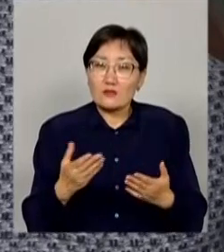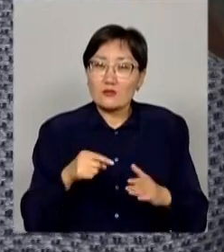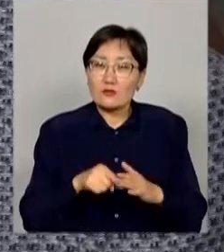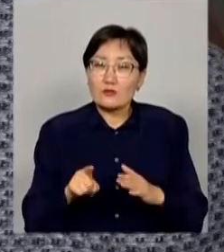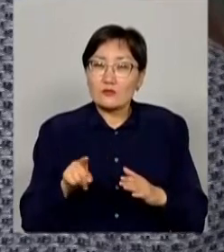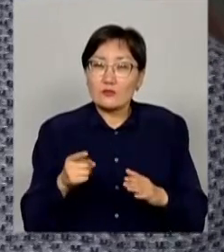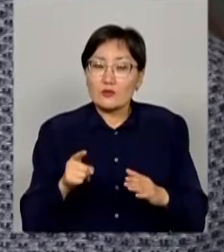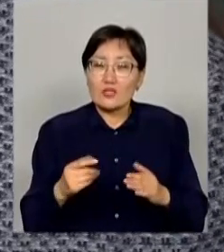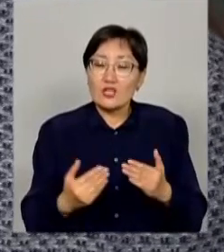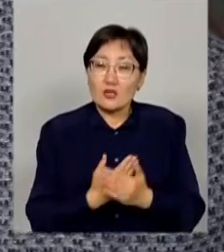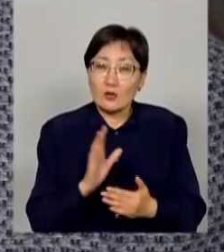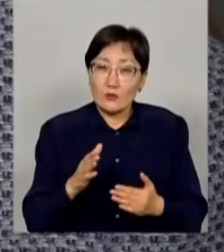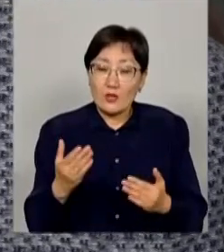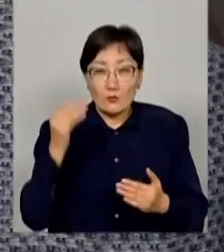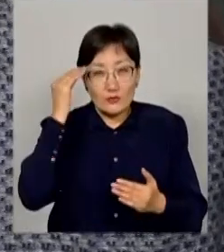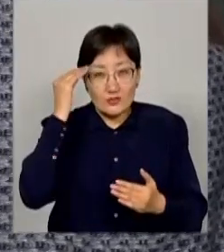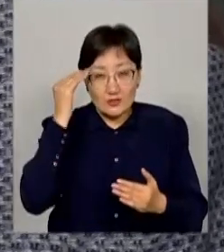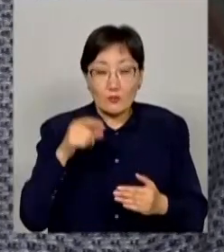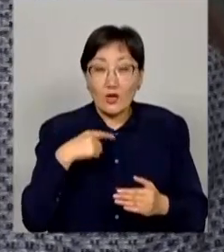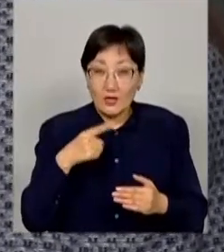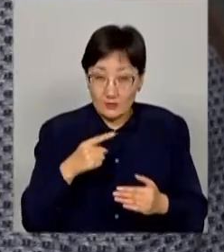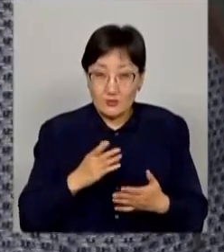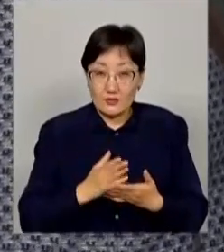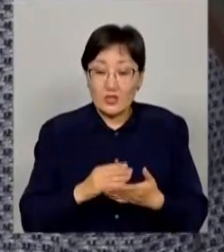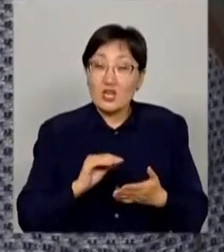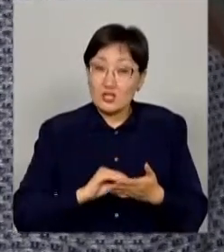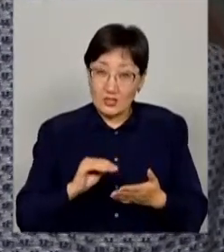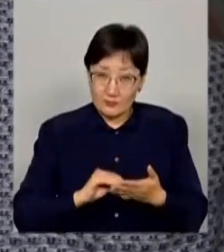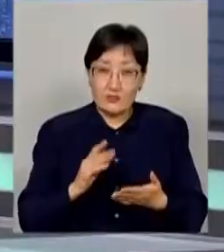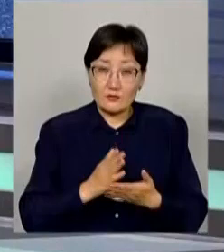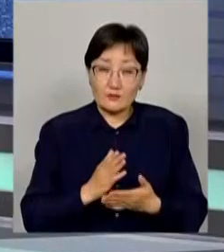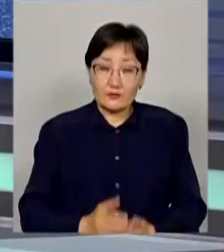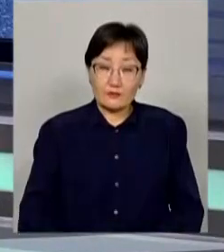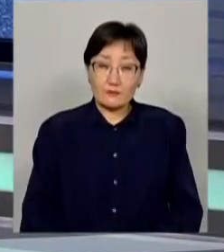керек, ол туралы пікірімізді айтып та жүрміз, жазып та жүрміз.